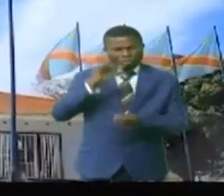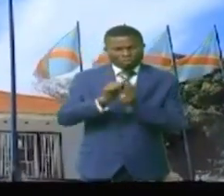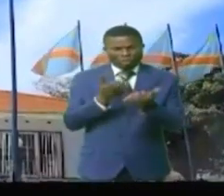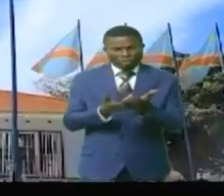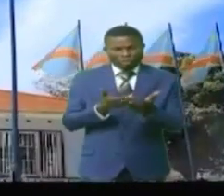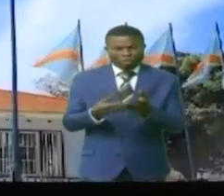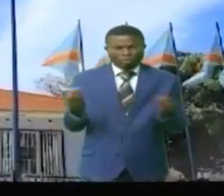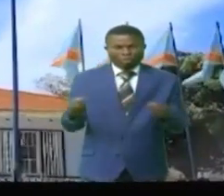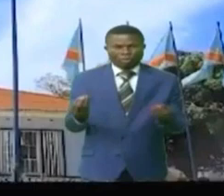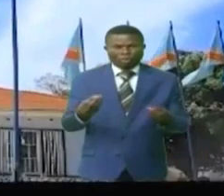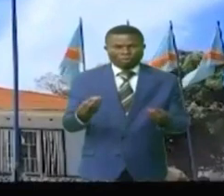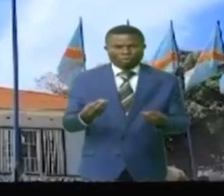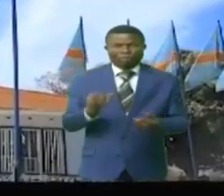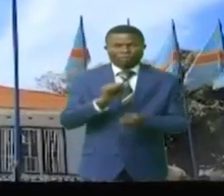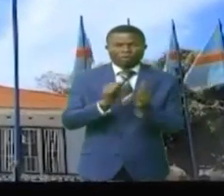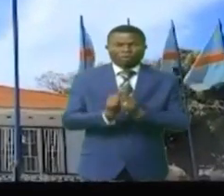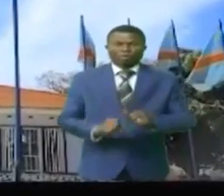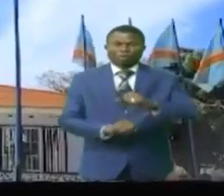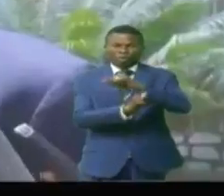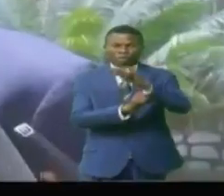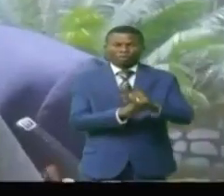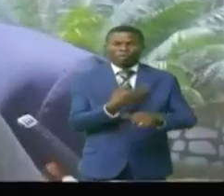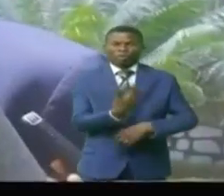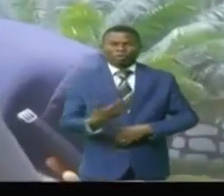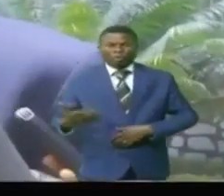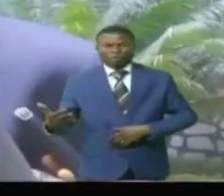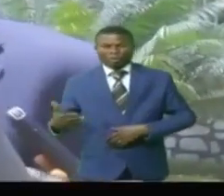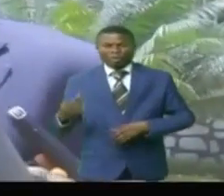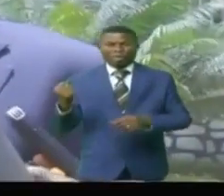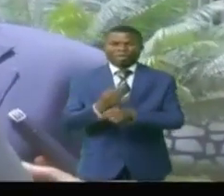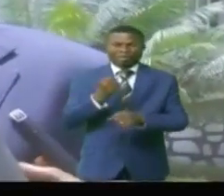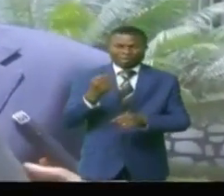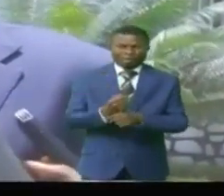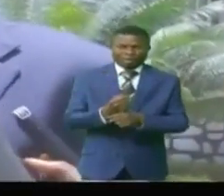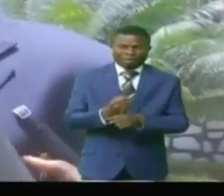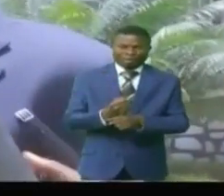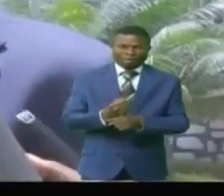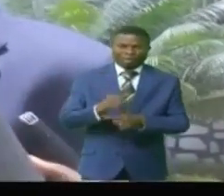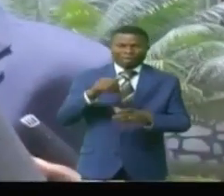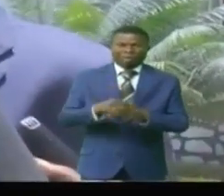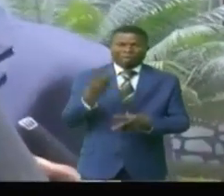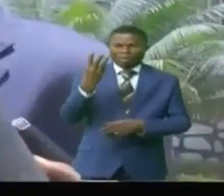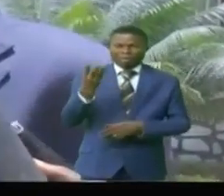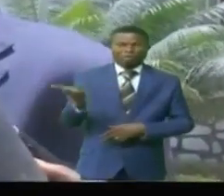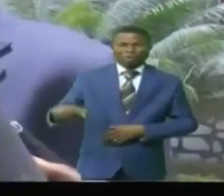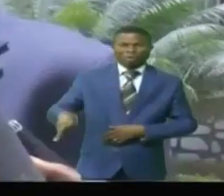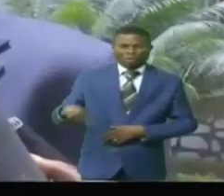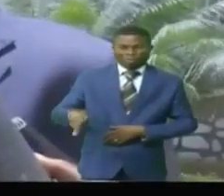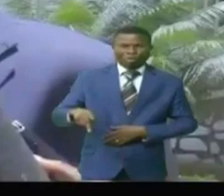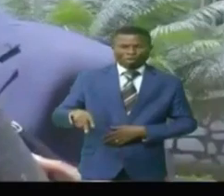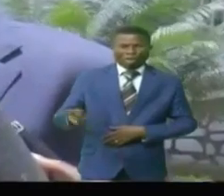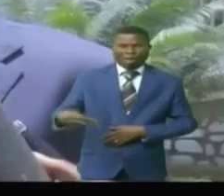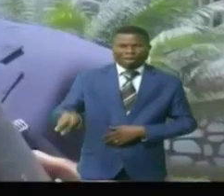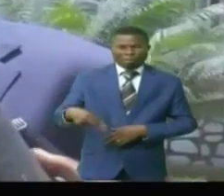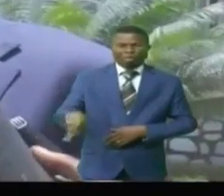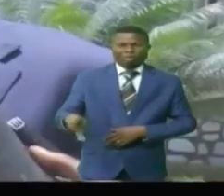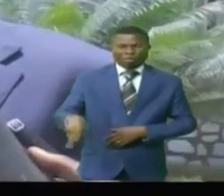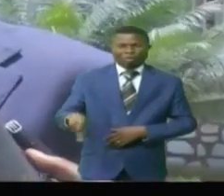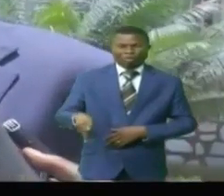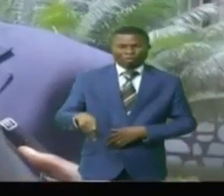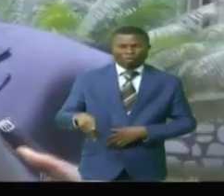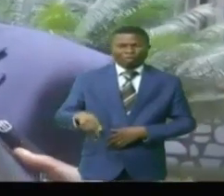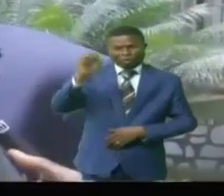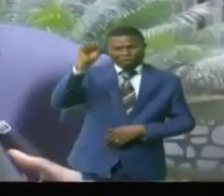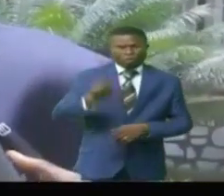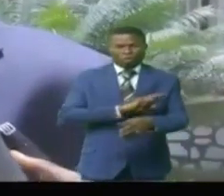C'est en fait un volet de soutien logistique et opérationnel dans les trois provinces où nous sommes encore, c'est-à-dire le Sud